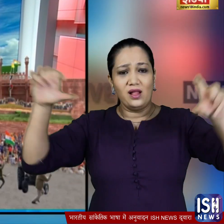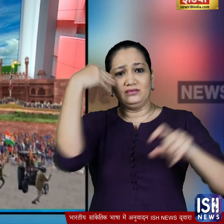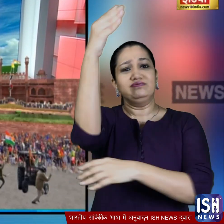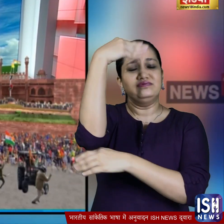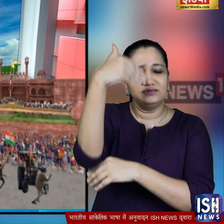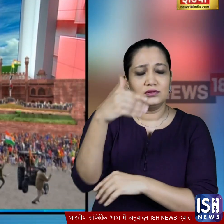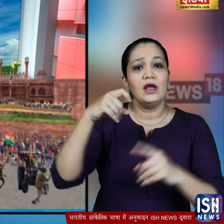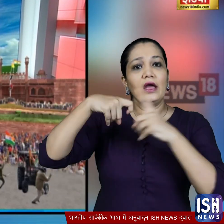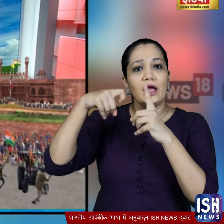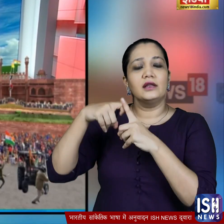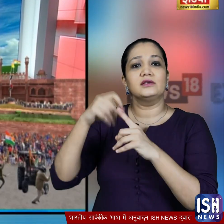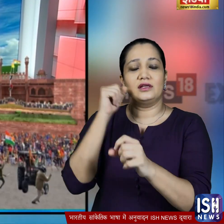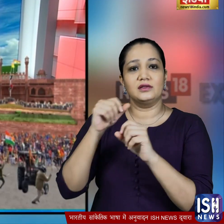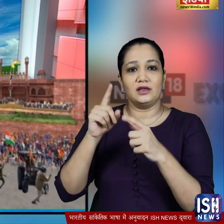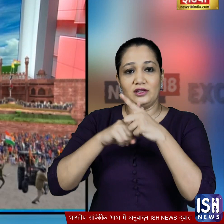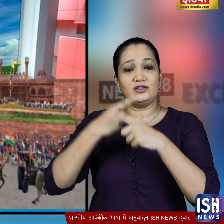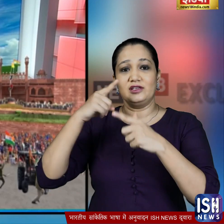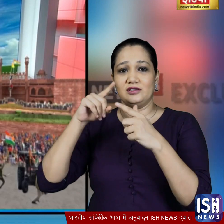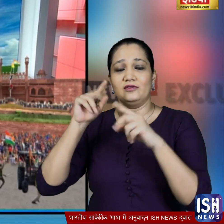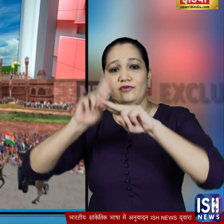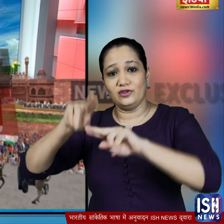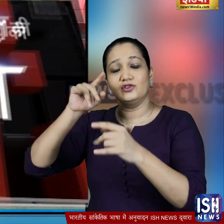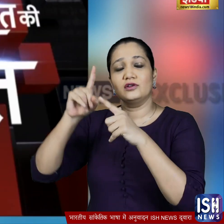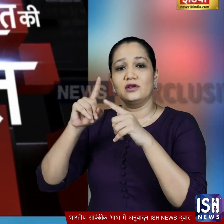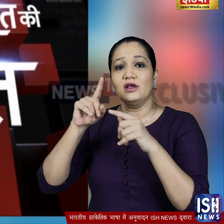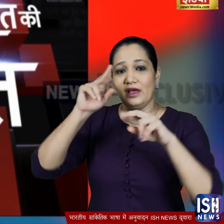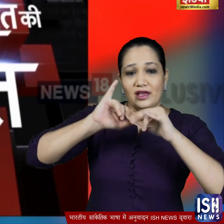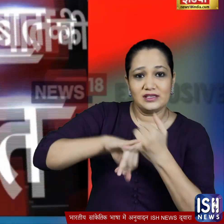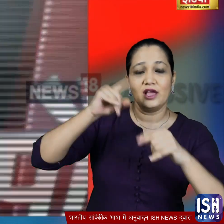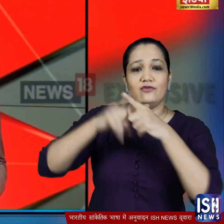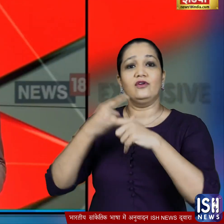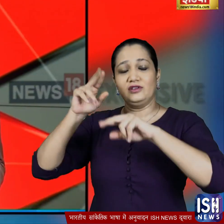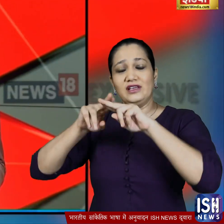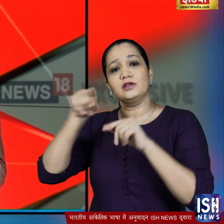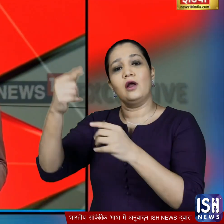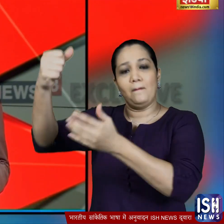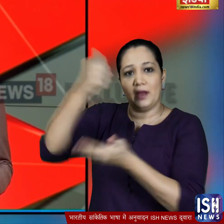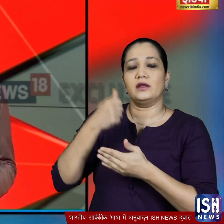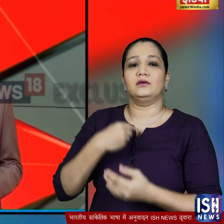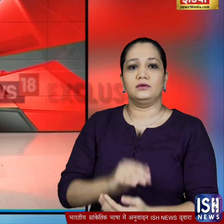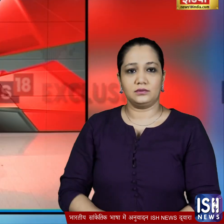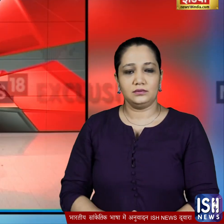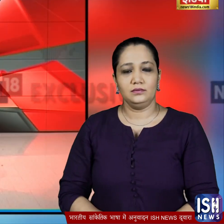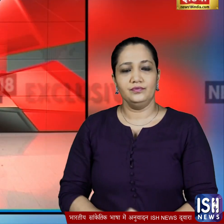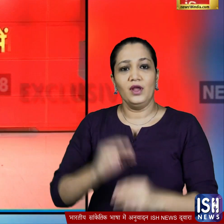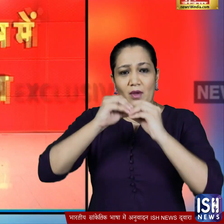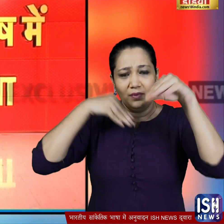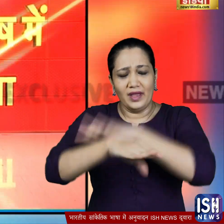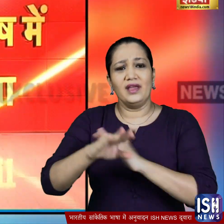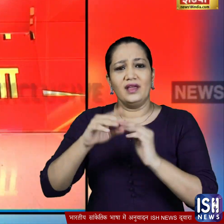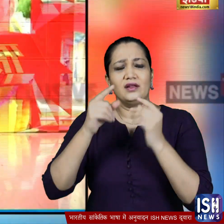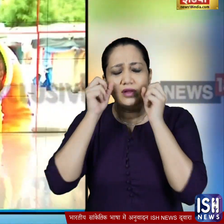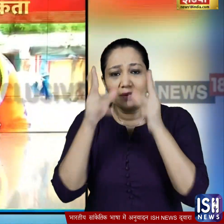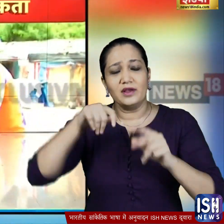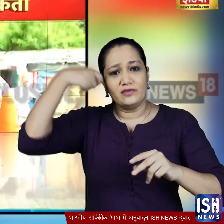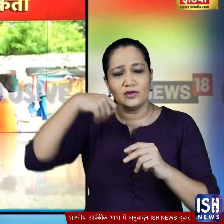पर उसे खालिस्तानी संगठन सिक्स फॉर जस्टिस से पैसे मिलने वाले थे। मुंबई से हैरान करने वाली कुछ तस्वीरें सामने आई। वहां कोरोना से